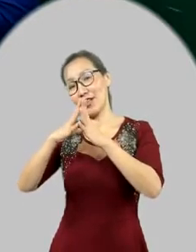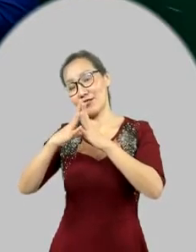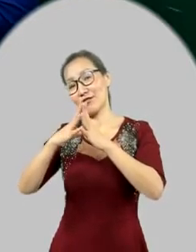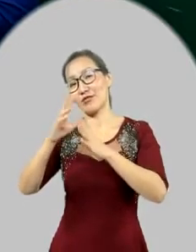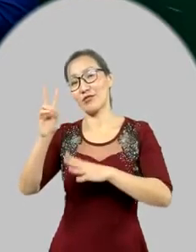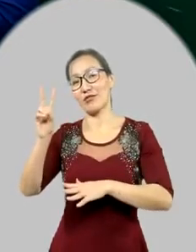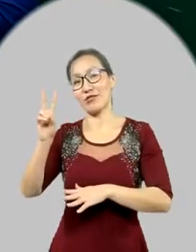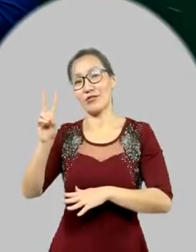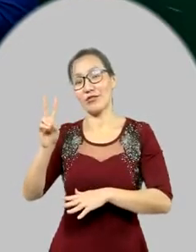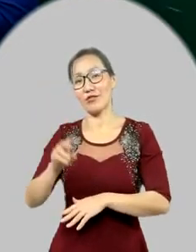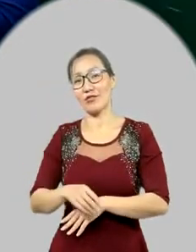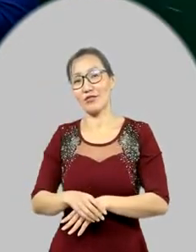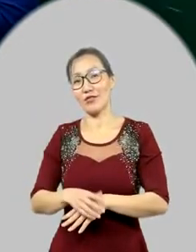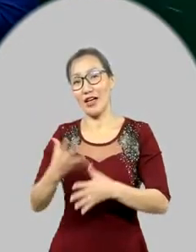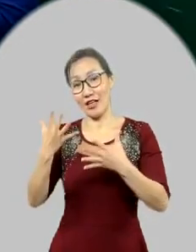10,